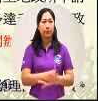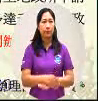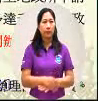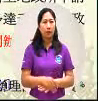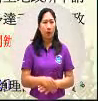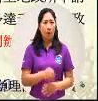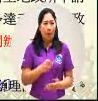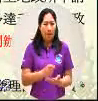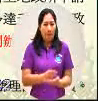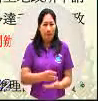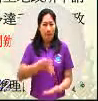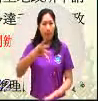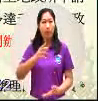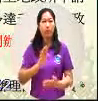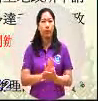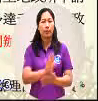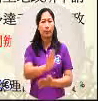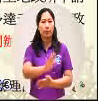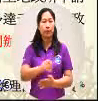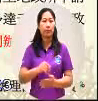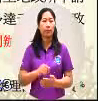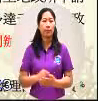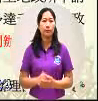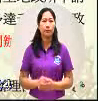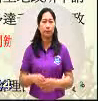我想市政府已经